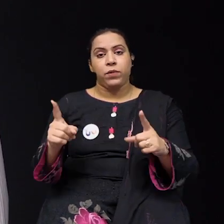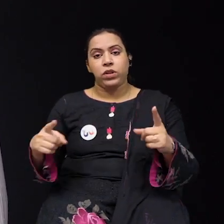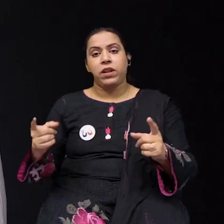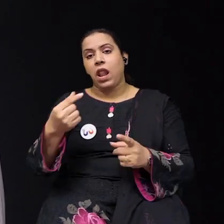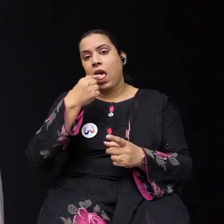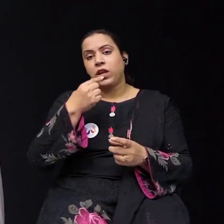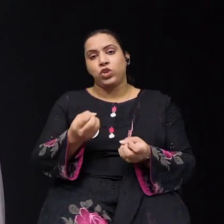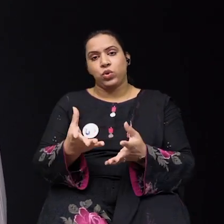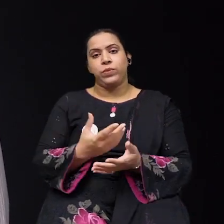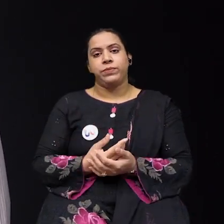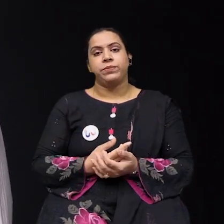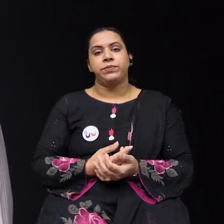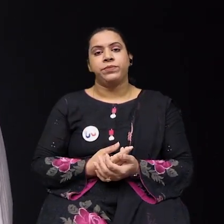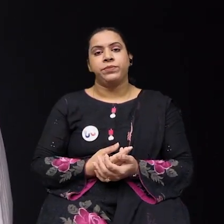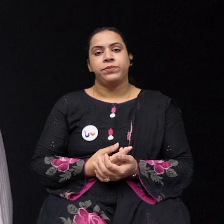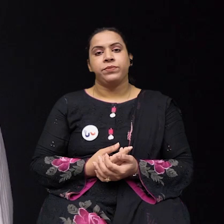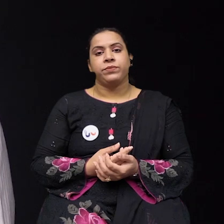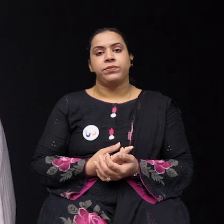کرتے ہیں.